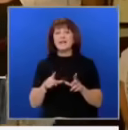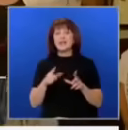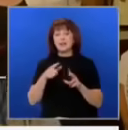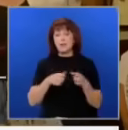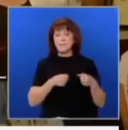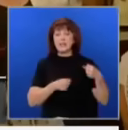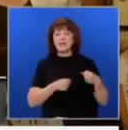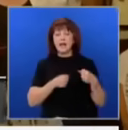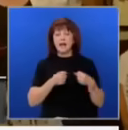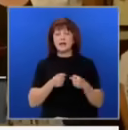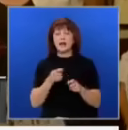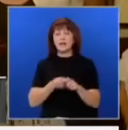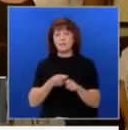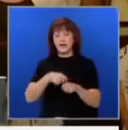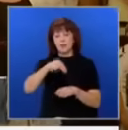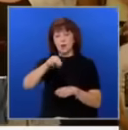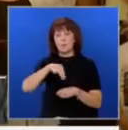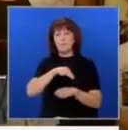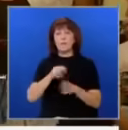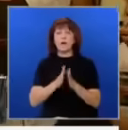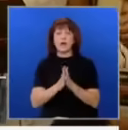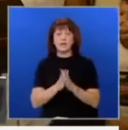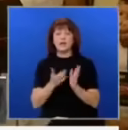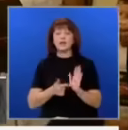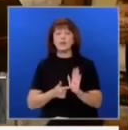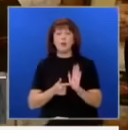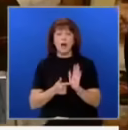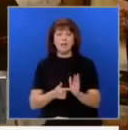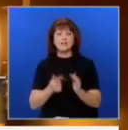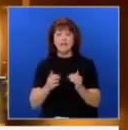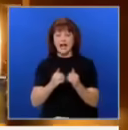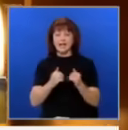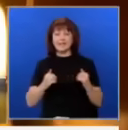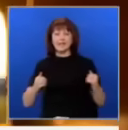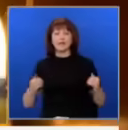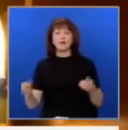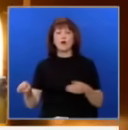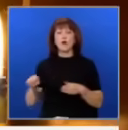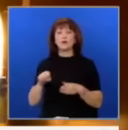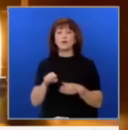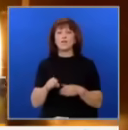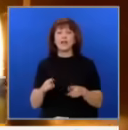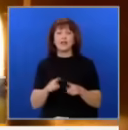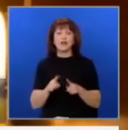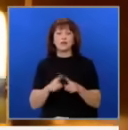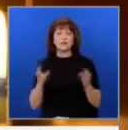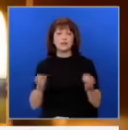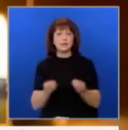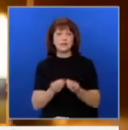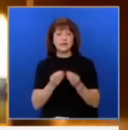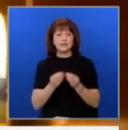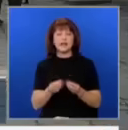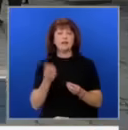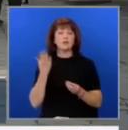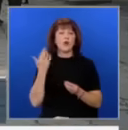словото си напомни, че сегашното разединение и противопоставяне приличат на събитията, довели до края на Втората българска държава. Жителите